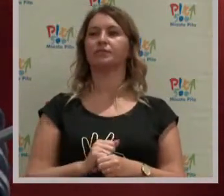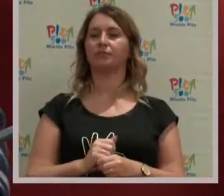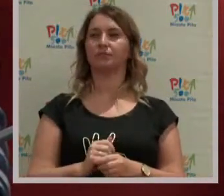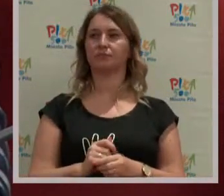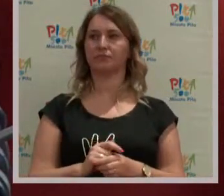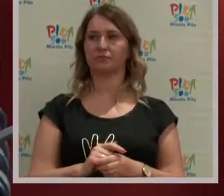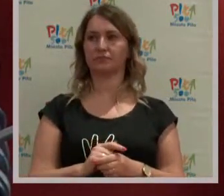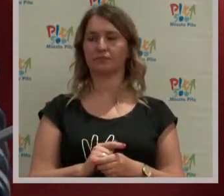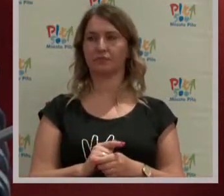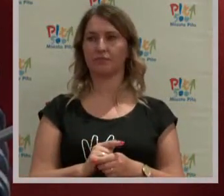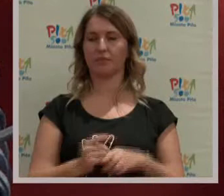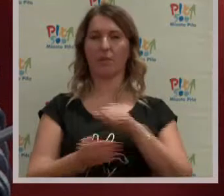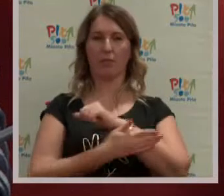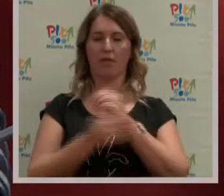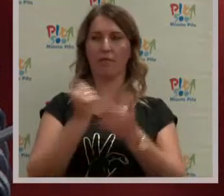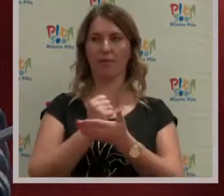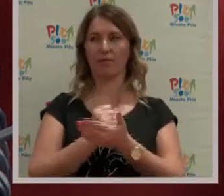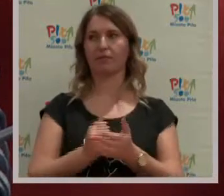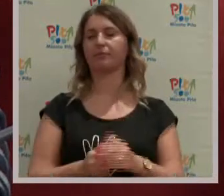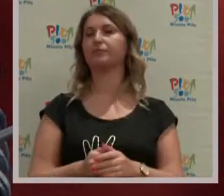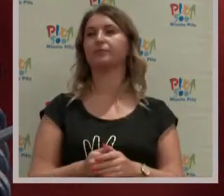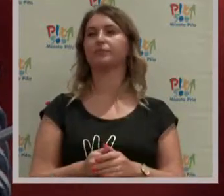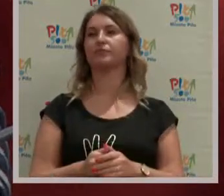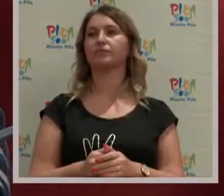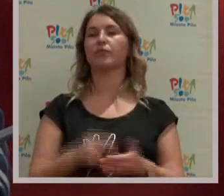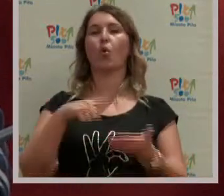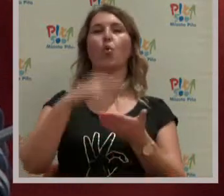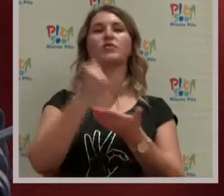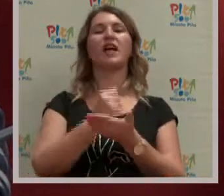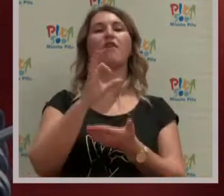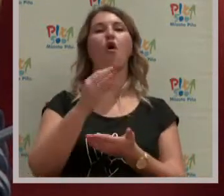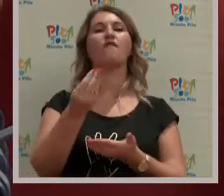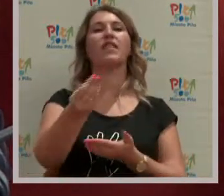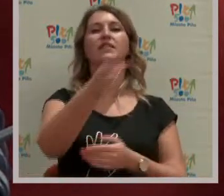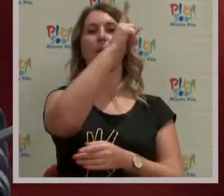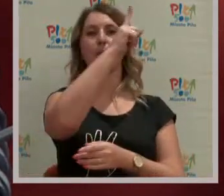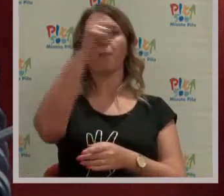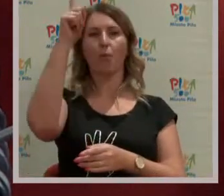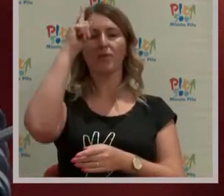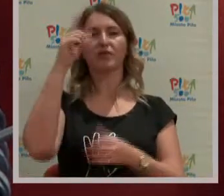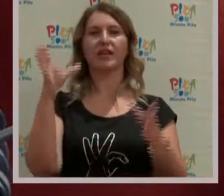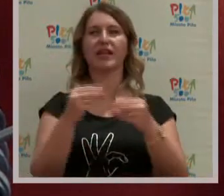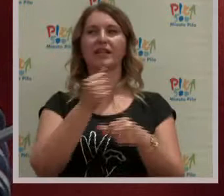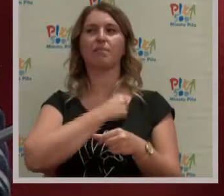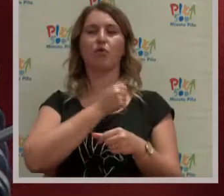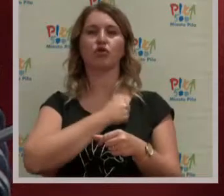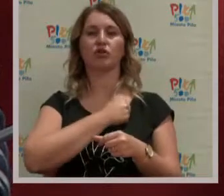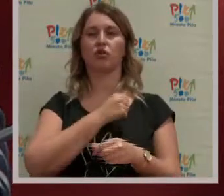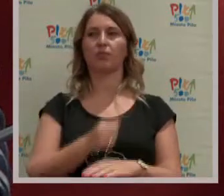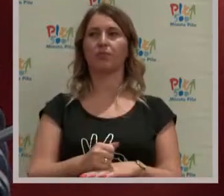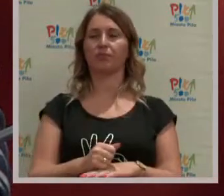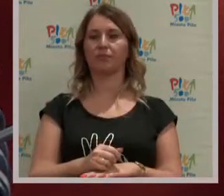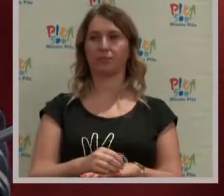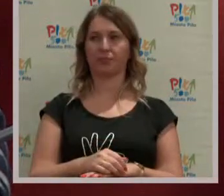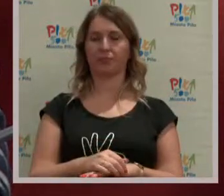217 ustęp 2 punkt 6 ustawy o finansach publicznych oraz pożyczki Jessica 2 w ramach programu